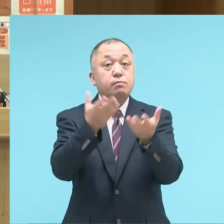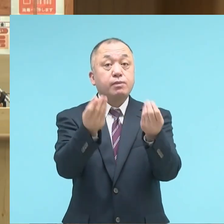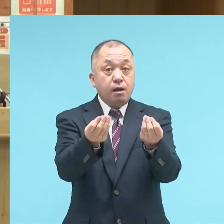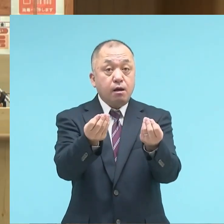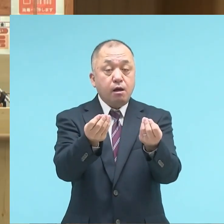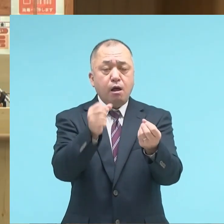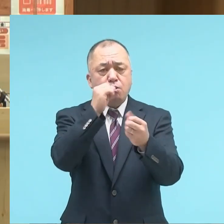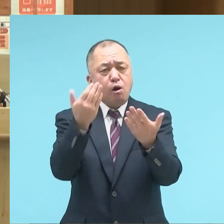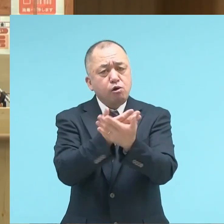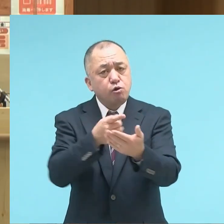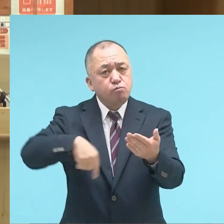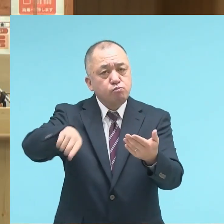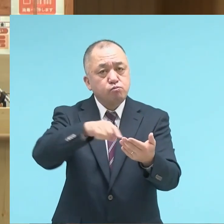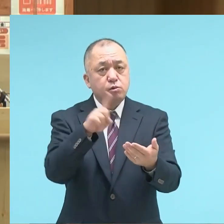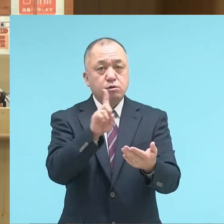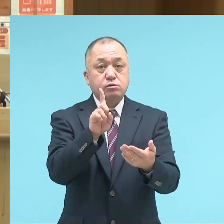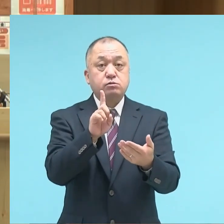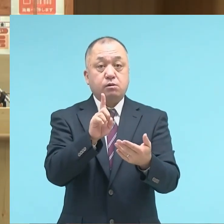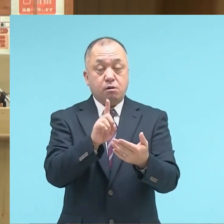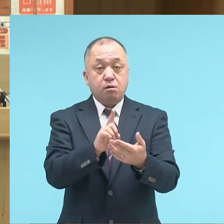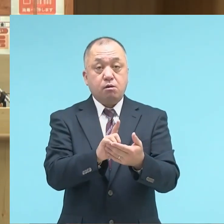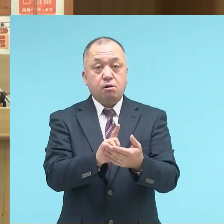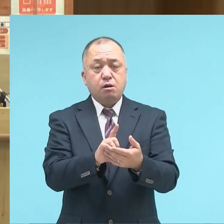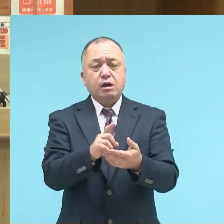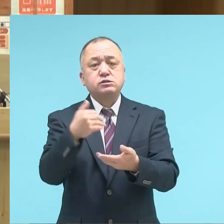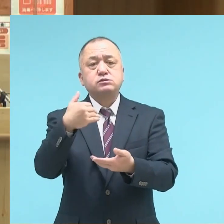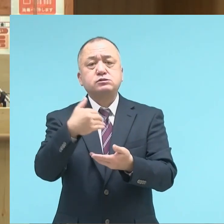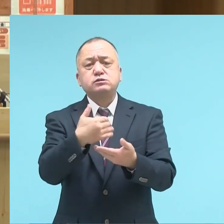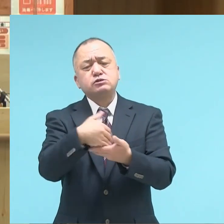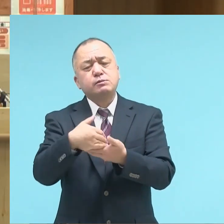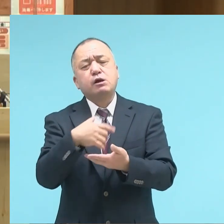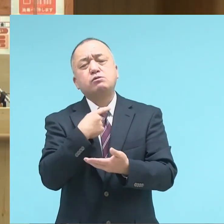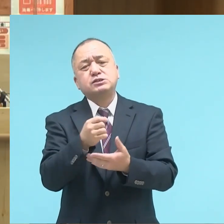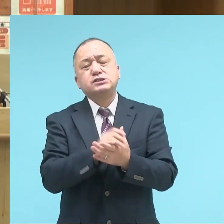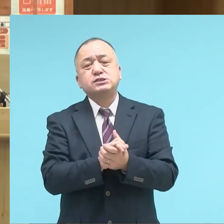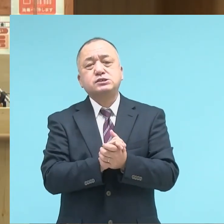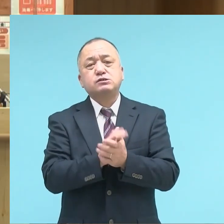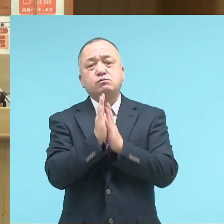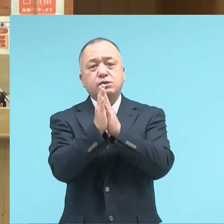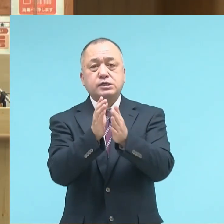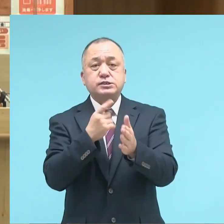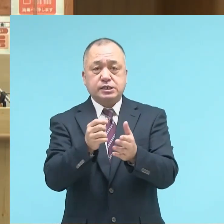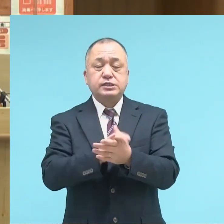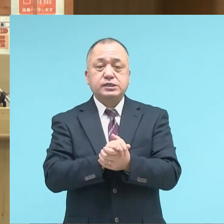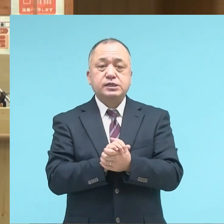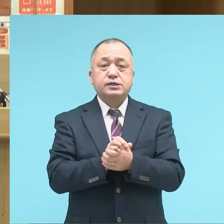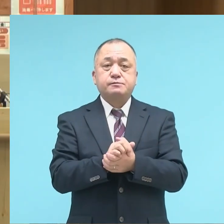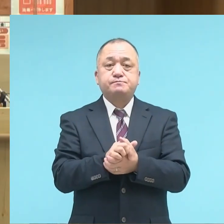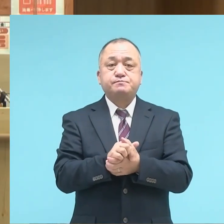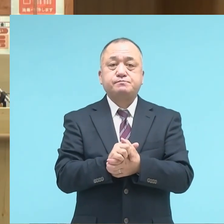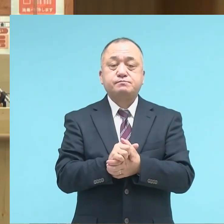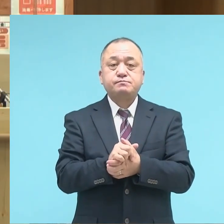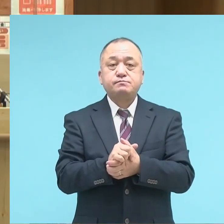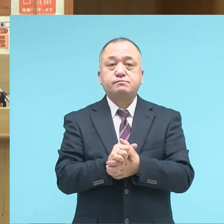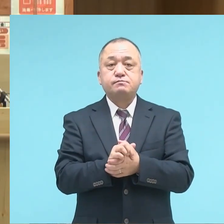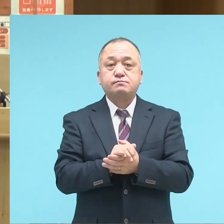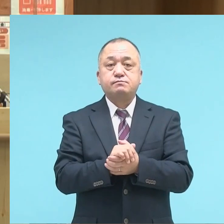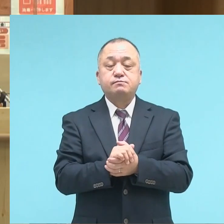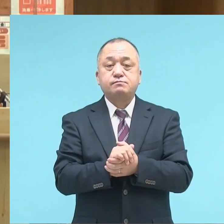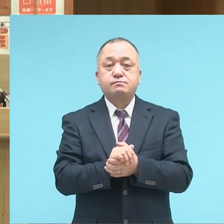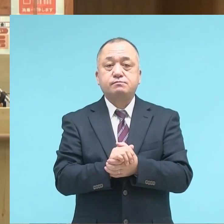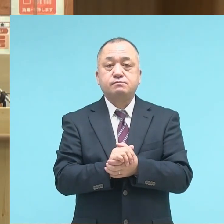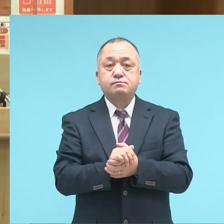何なのか、ちょっと、いろんな説明があって、 ね、そうですね。はい。 あれなので、注意して教えてください。 これはですね、振